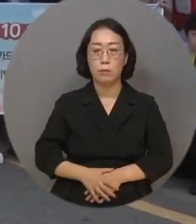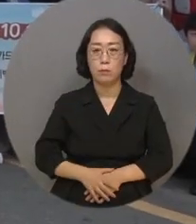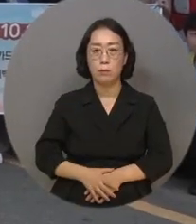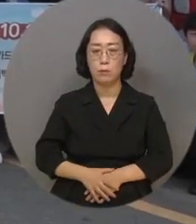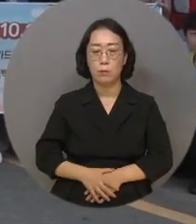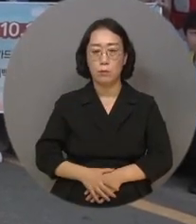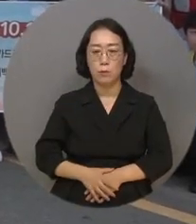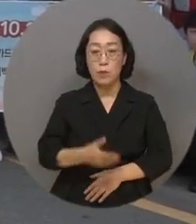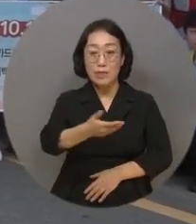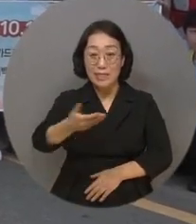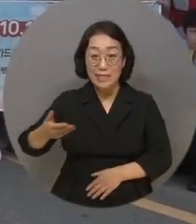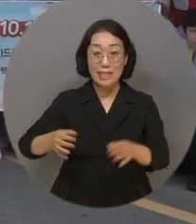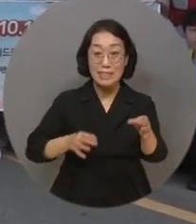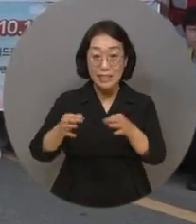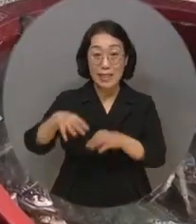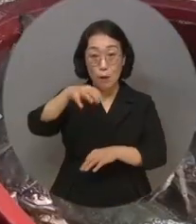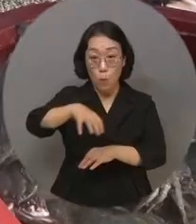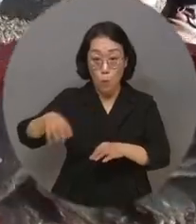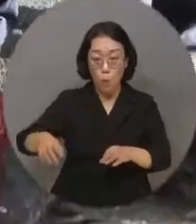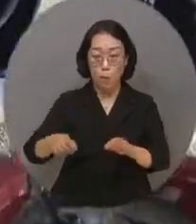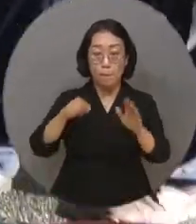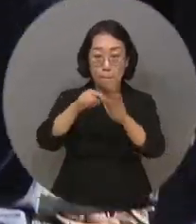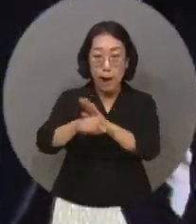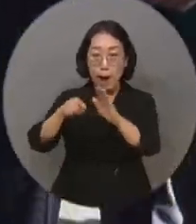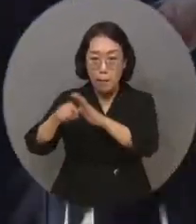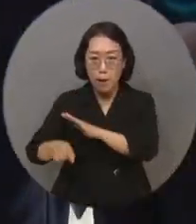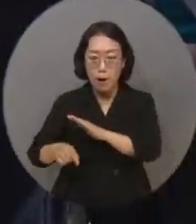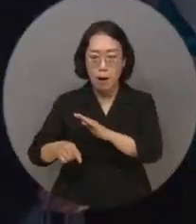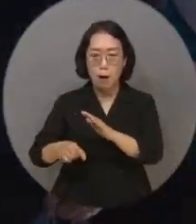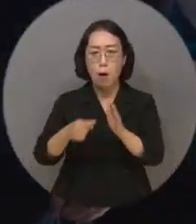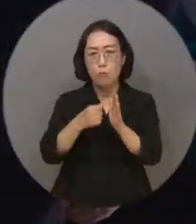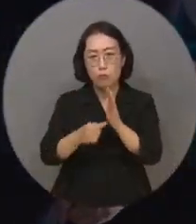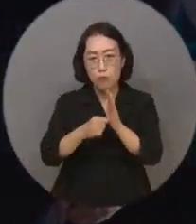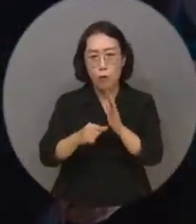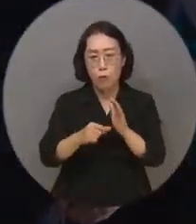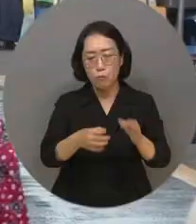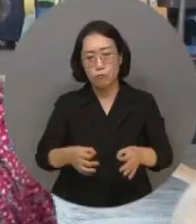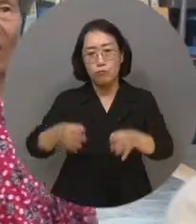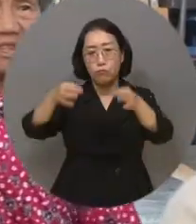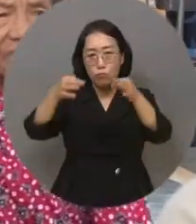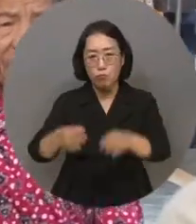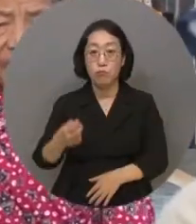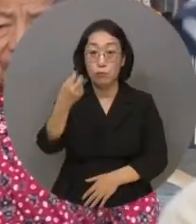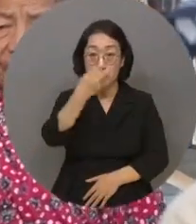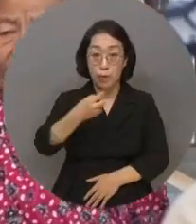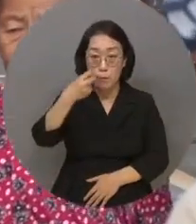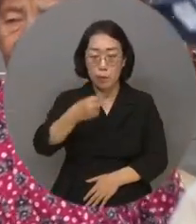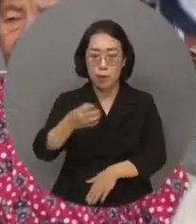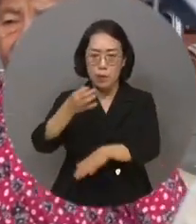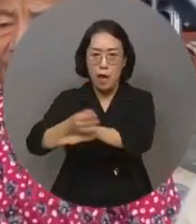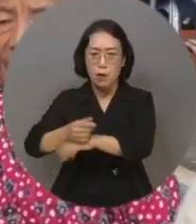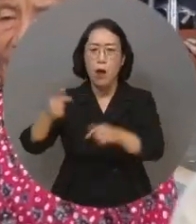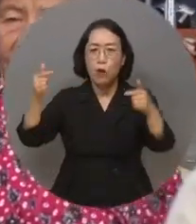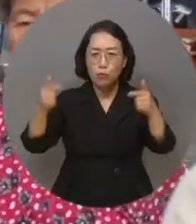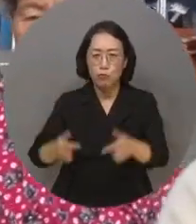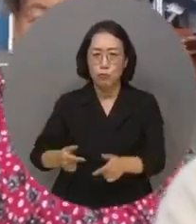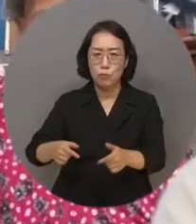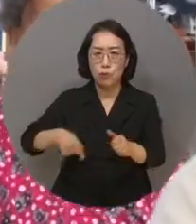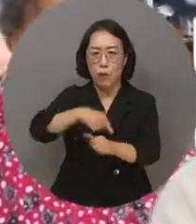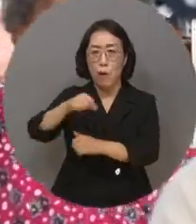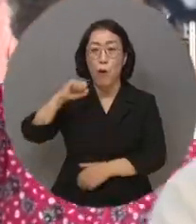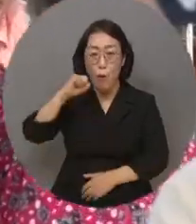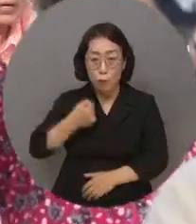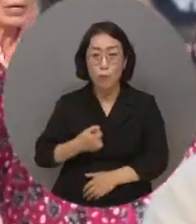동강 전통시장을 찾아가 추석 물가 현황을 점검하고 소비 위축으로 어려운 시기를 겪고